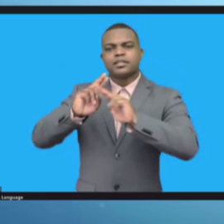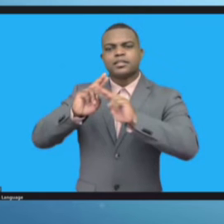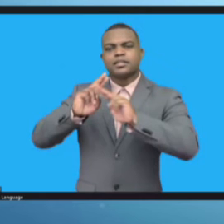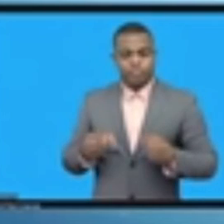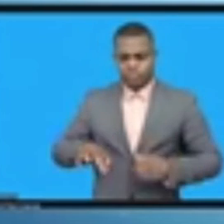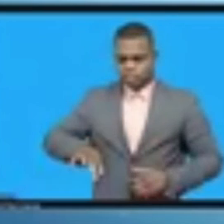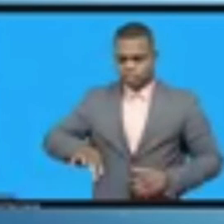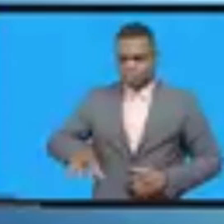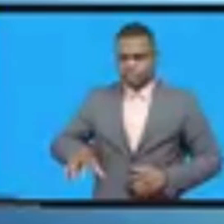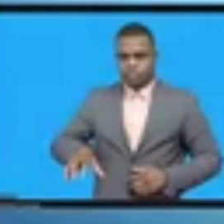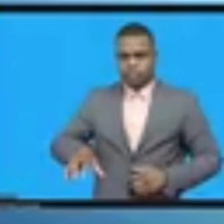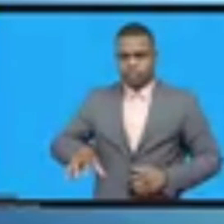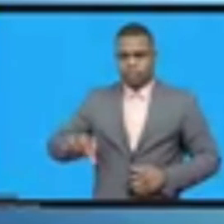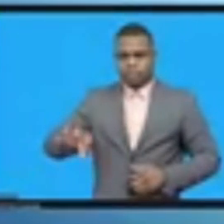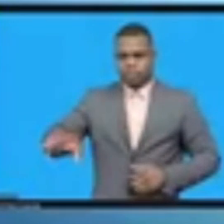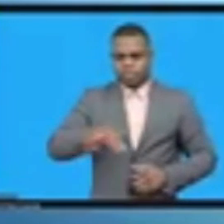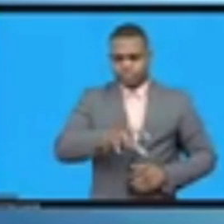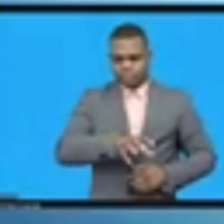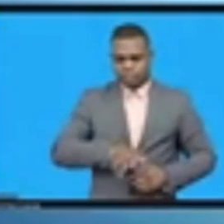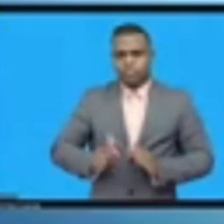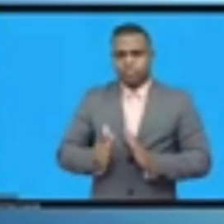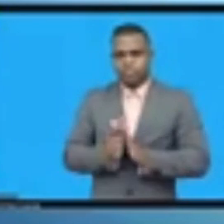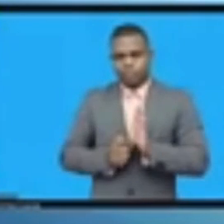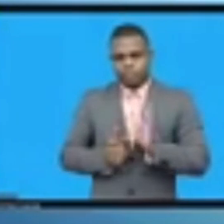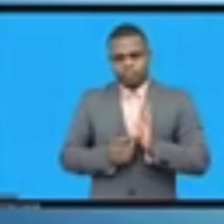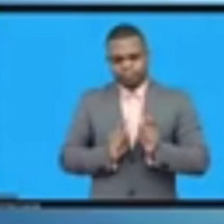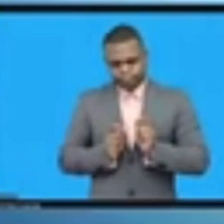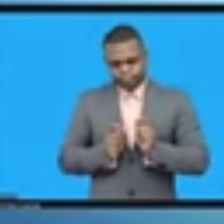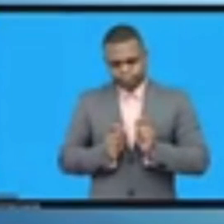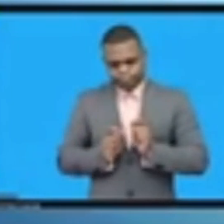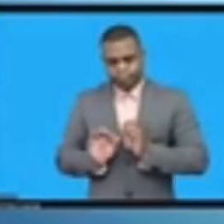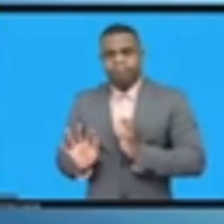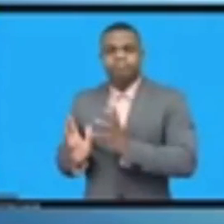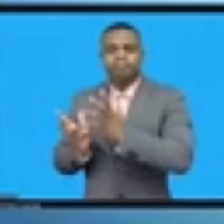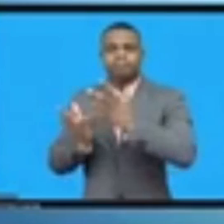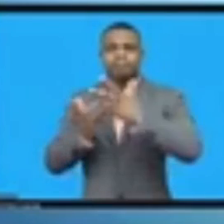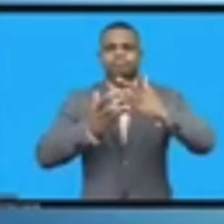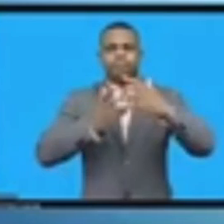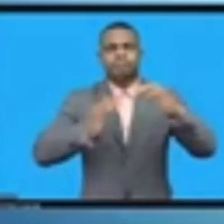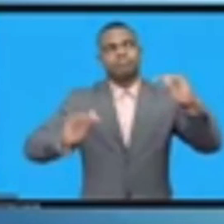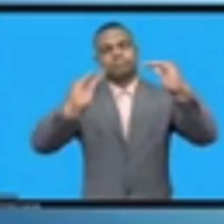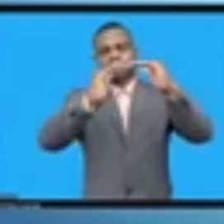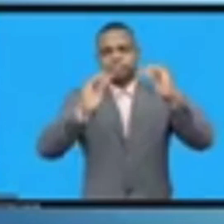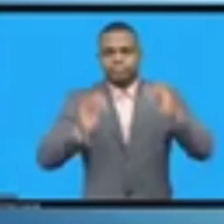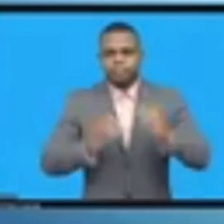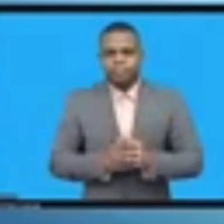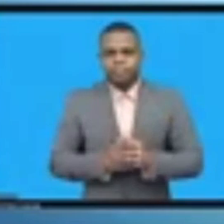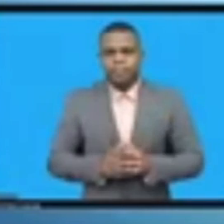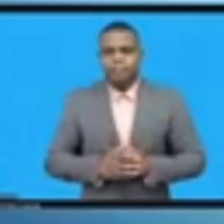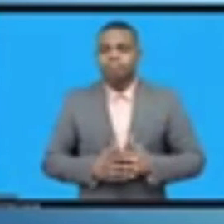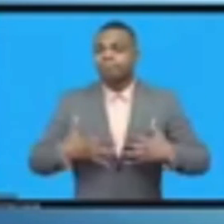协调的法规，我非常期待在本周我们展开富有成效的讨论。